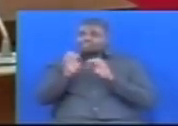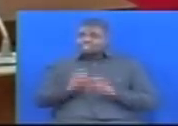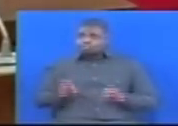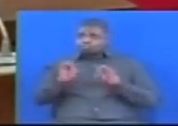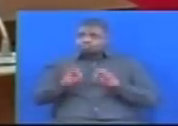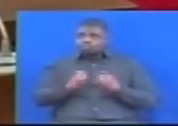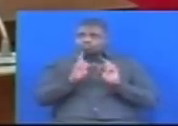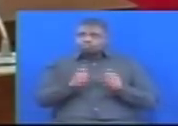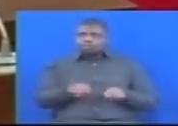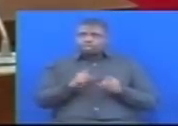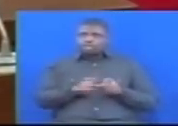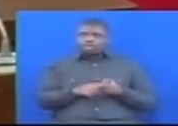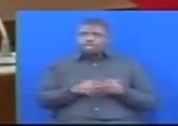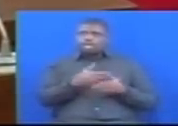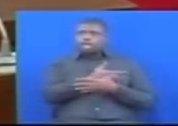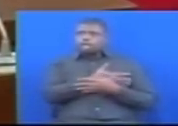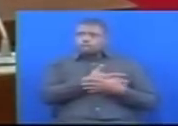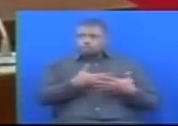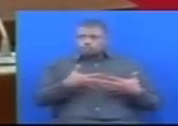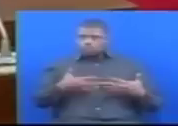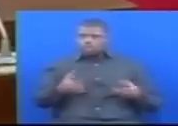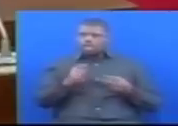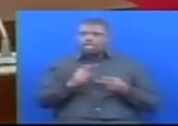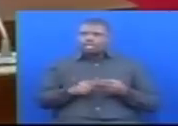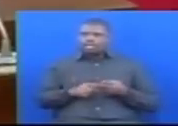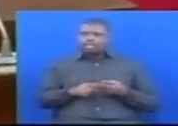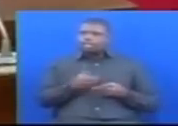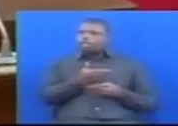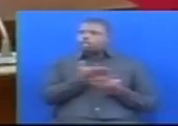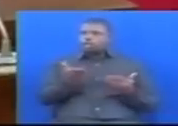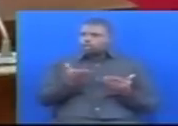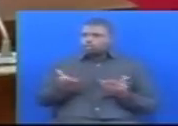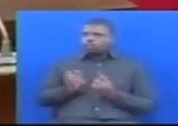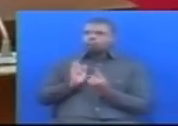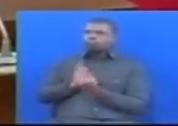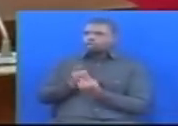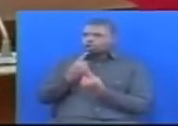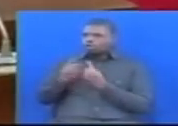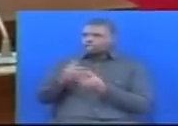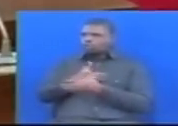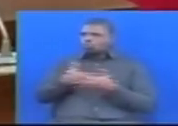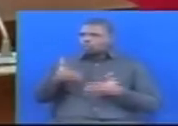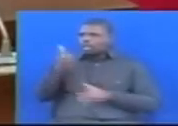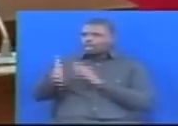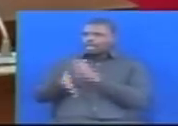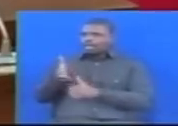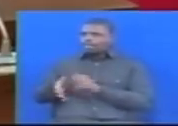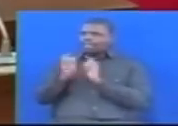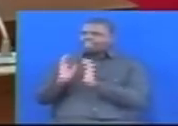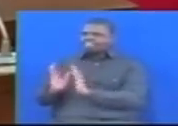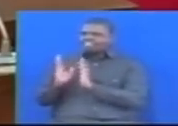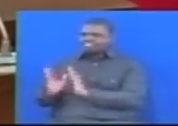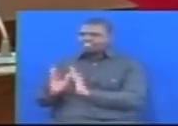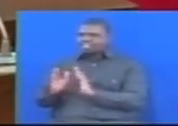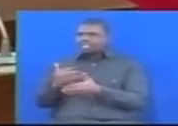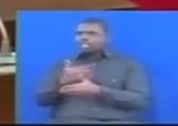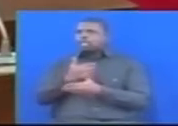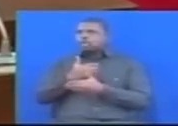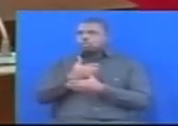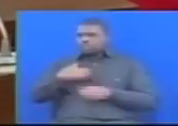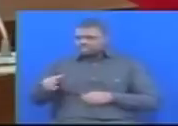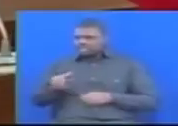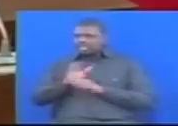vizuri kukawa na lugha ambayo kwa yeyote utakayemkuta anaongea lugha ya alama itakuwa ni hiyo hiyo. Wizara